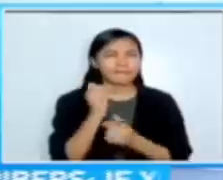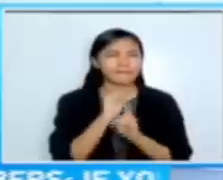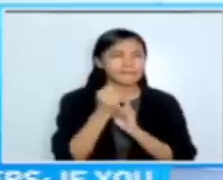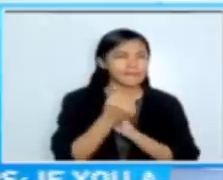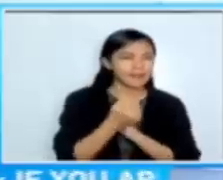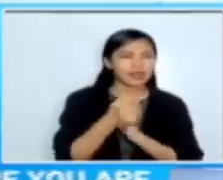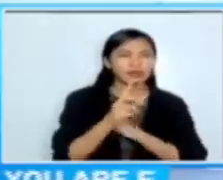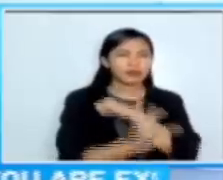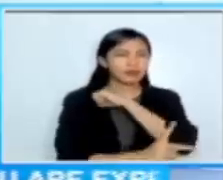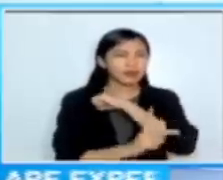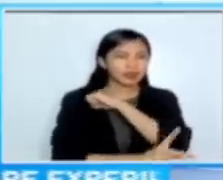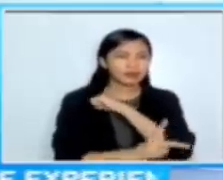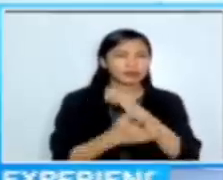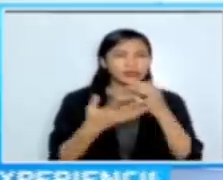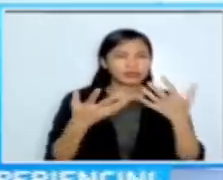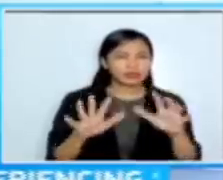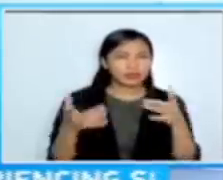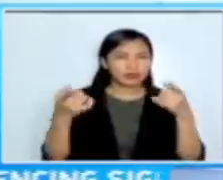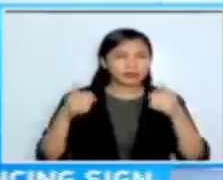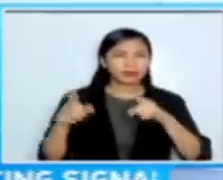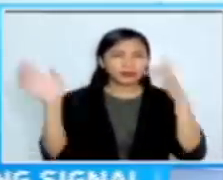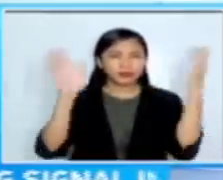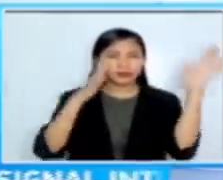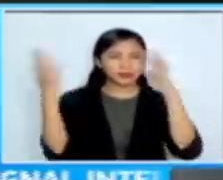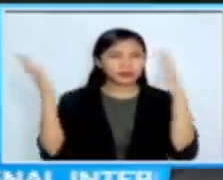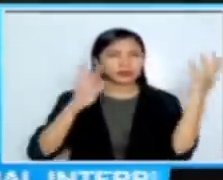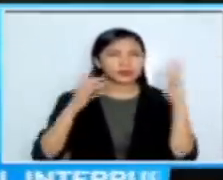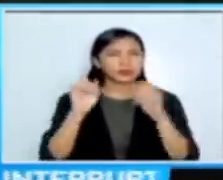Odette? Okay. Sa ngayon,